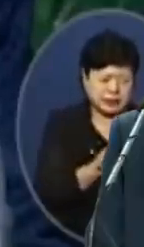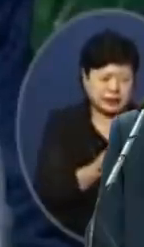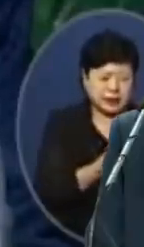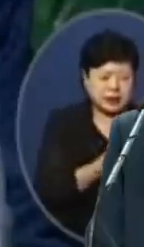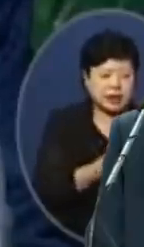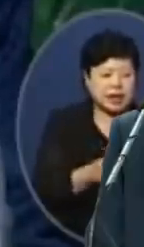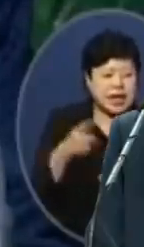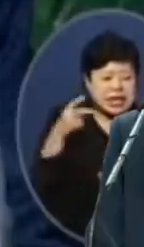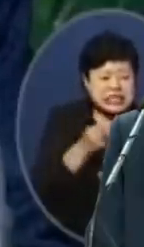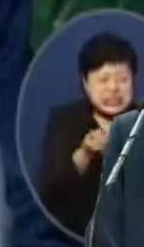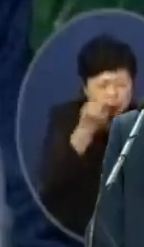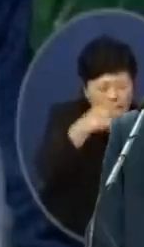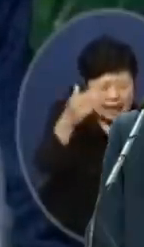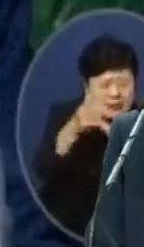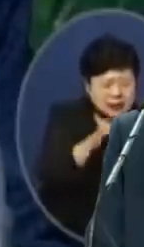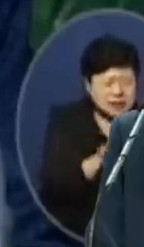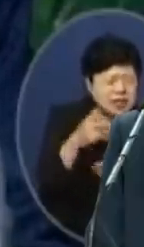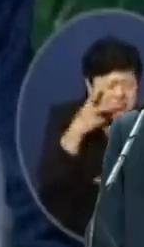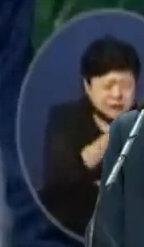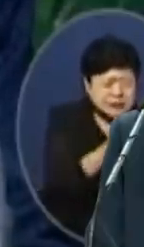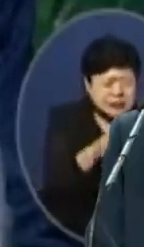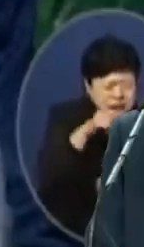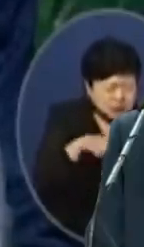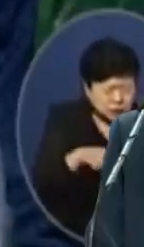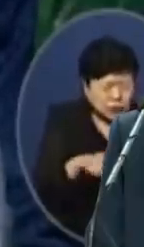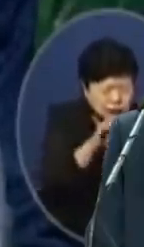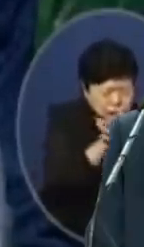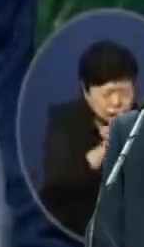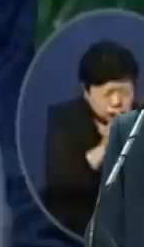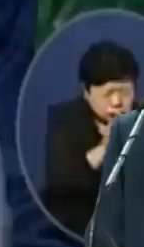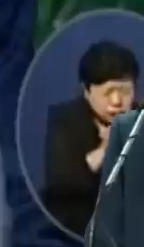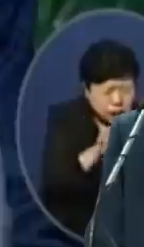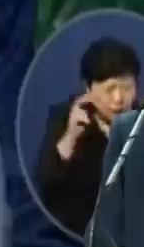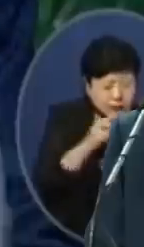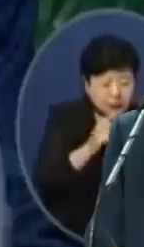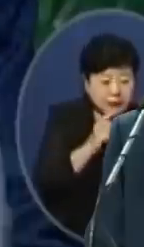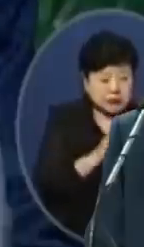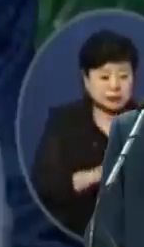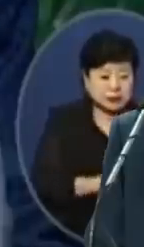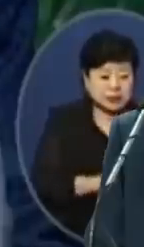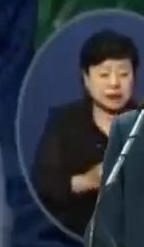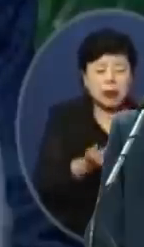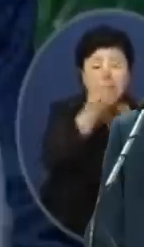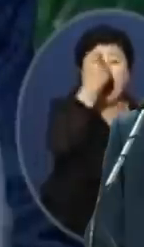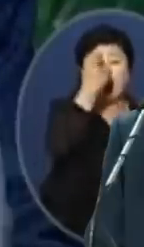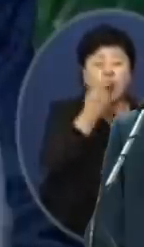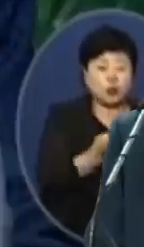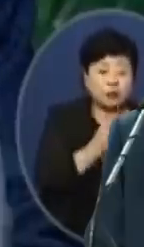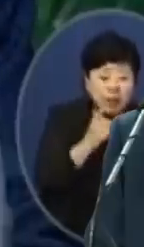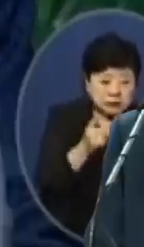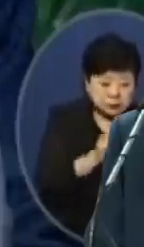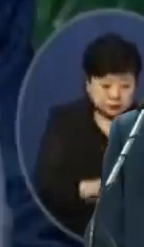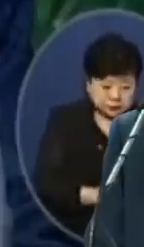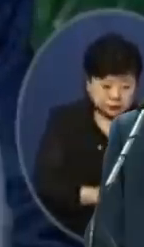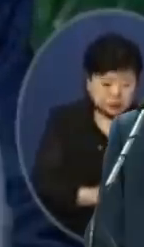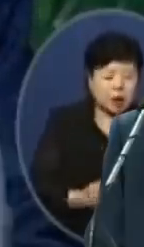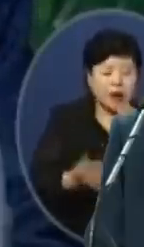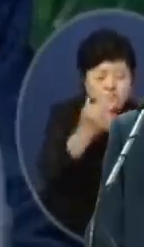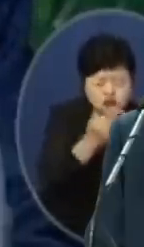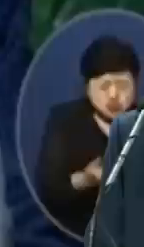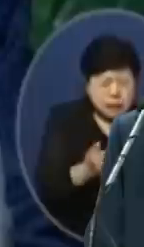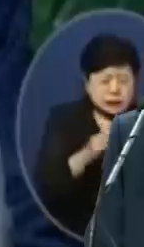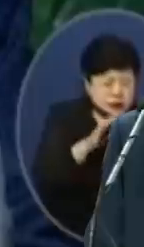기도원에 가서 굴에 들어가서 금식하고 기도하고 기도하면 갑자기 하나님 말씀이 내게 다가와서 불같이